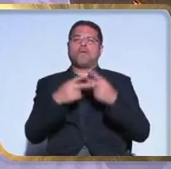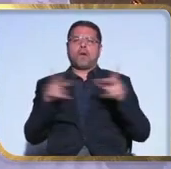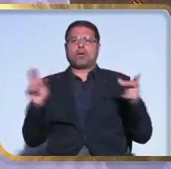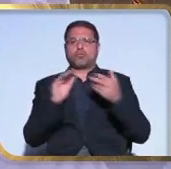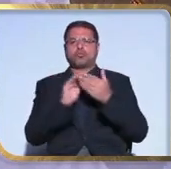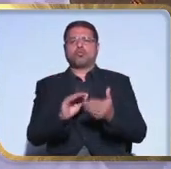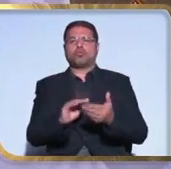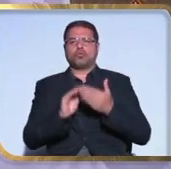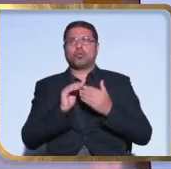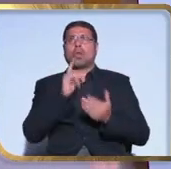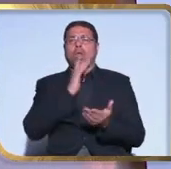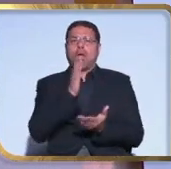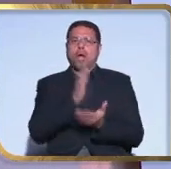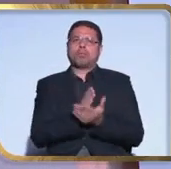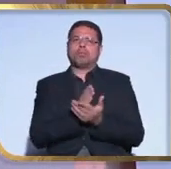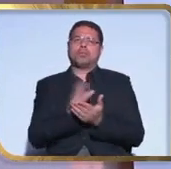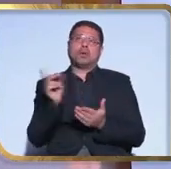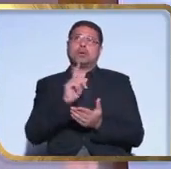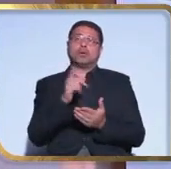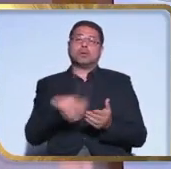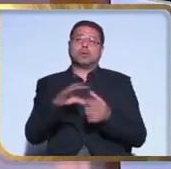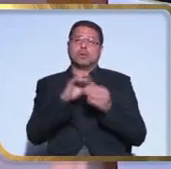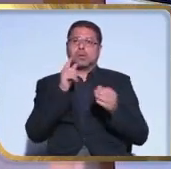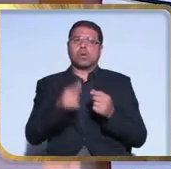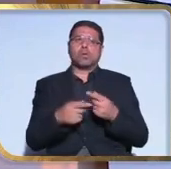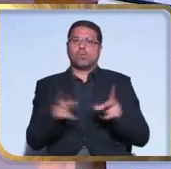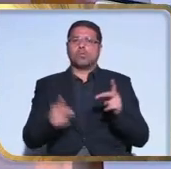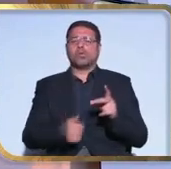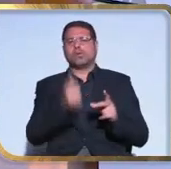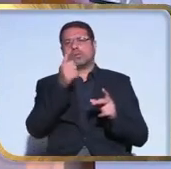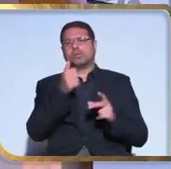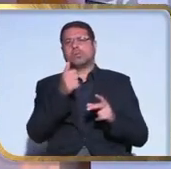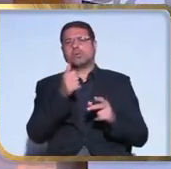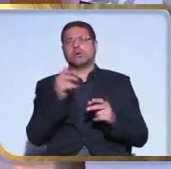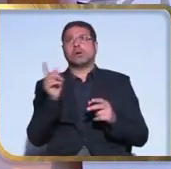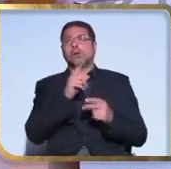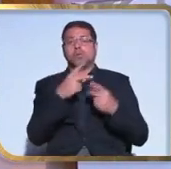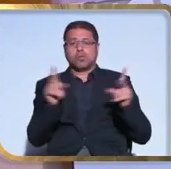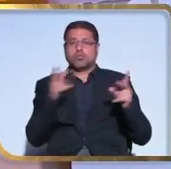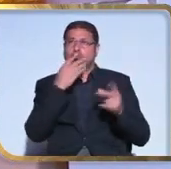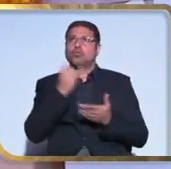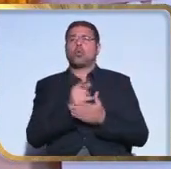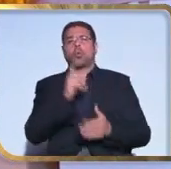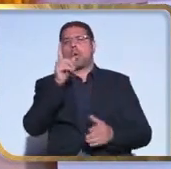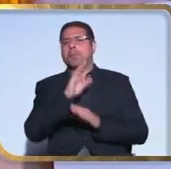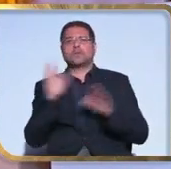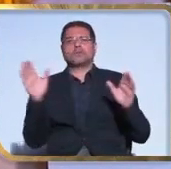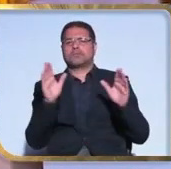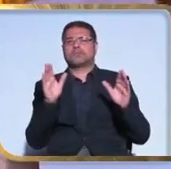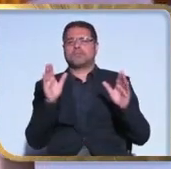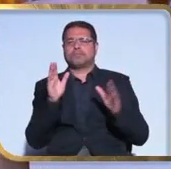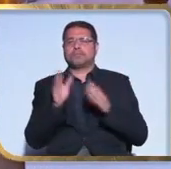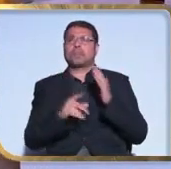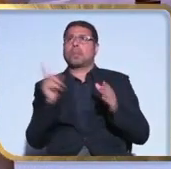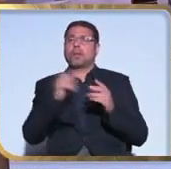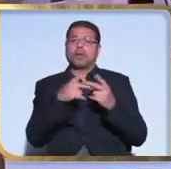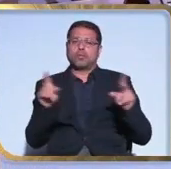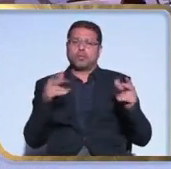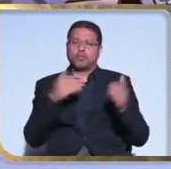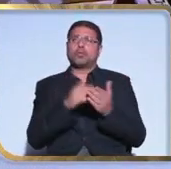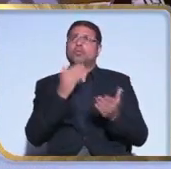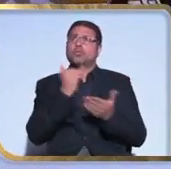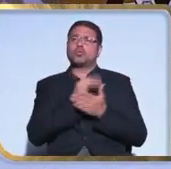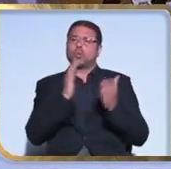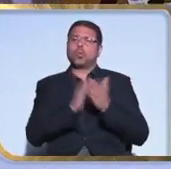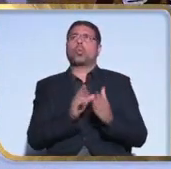ومخرجا بحق ليس لها من دون الله ك كشفه ليس لها من دون الله كاشفه ليس لها من